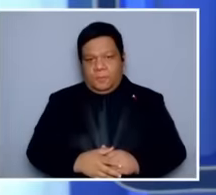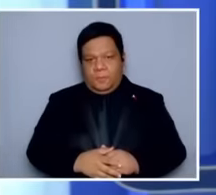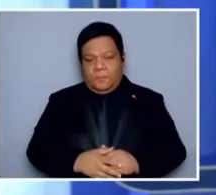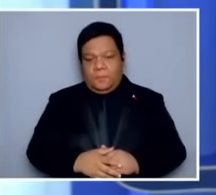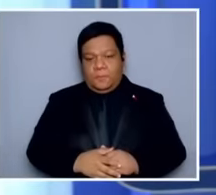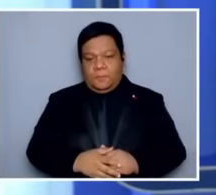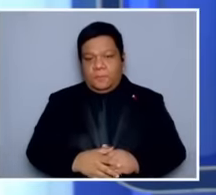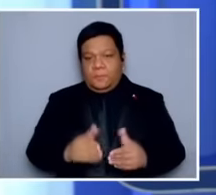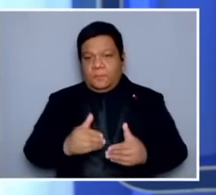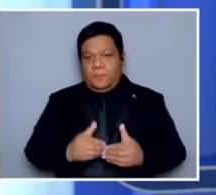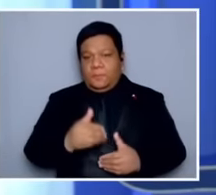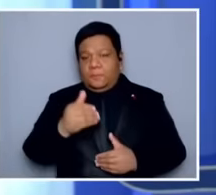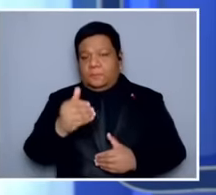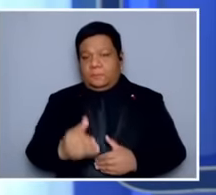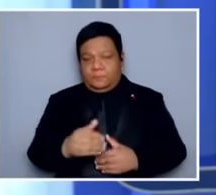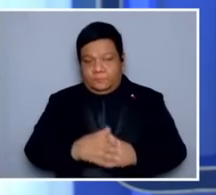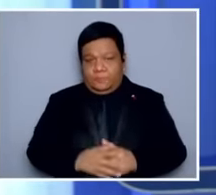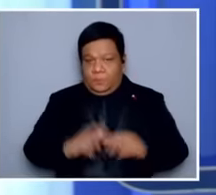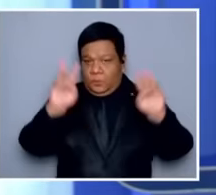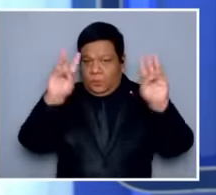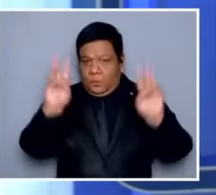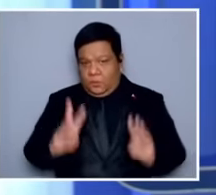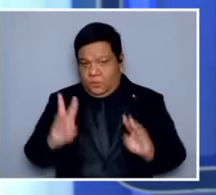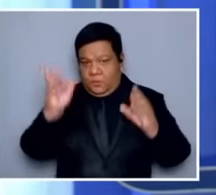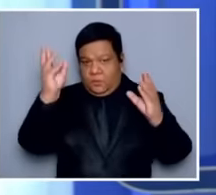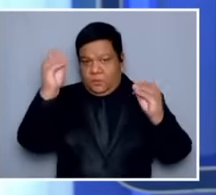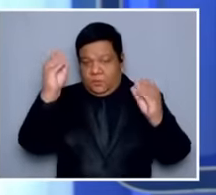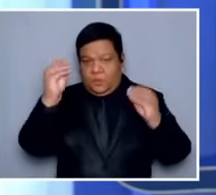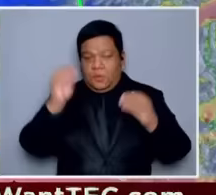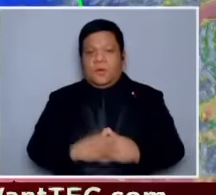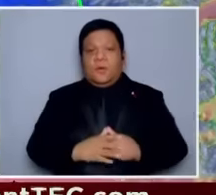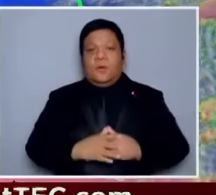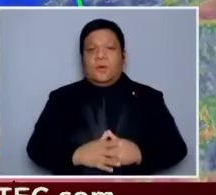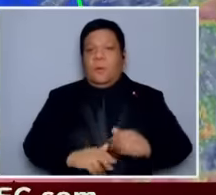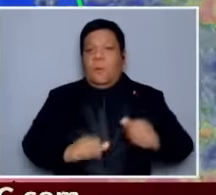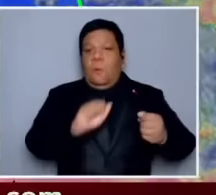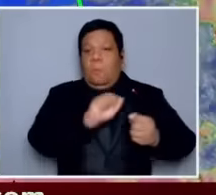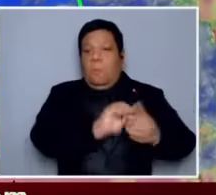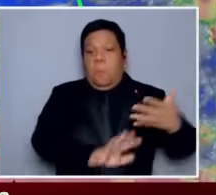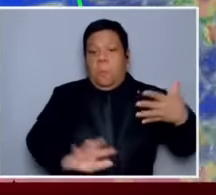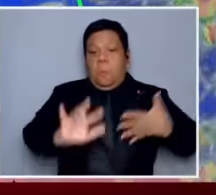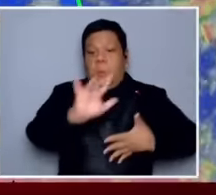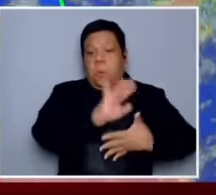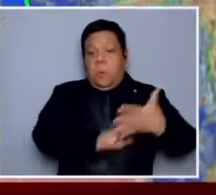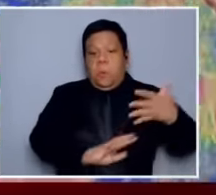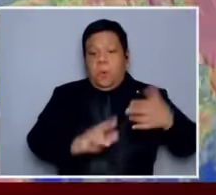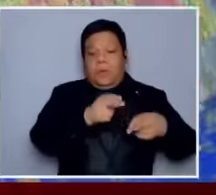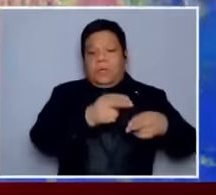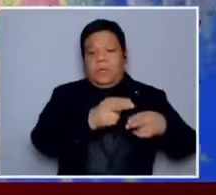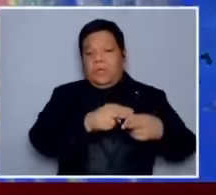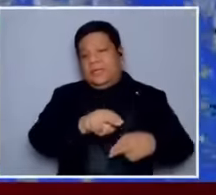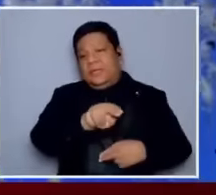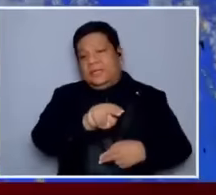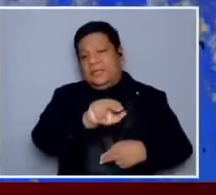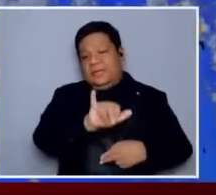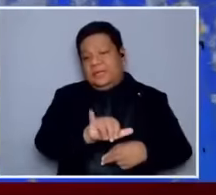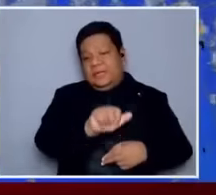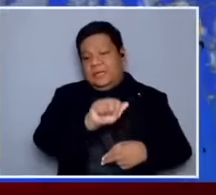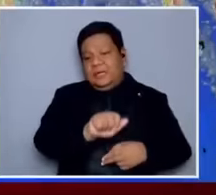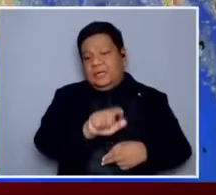Sa lagay ng panahon, lumakas pa ang tropical storm Nyato na nasa labas ng Philippine Area of Responsibility. Namataan